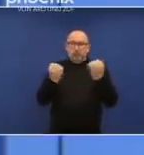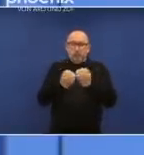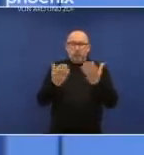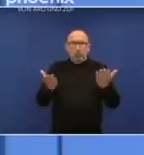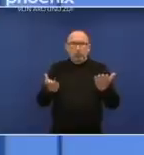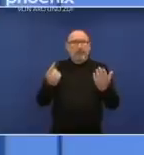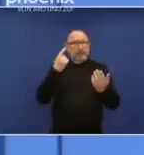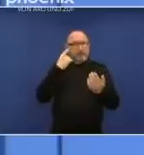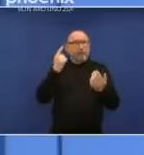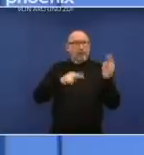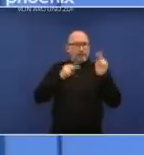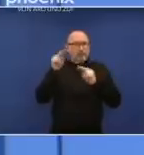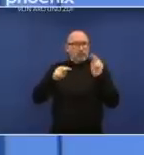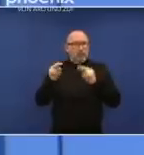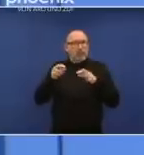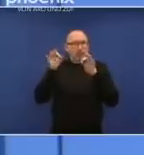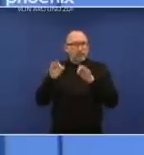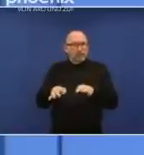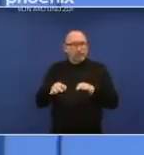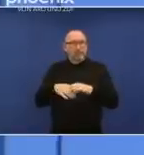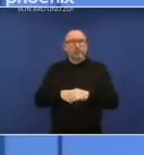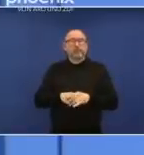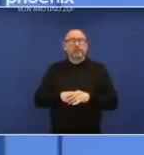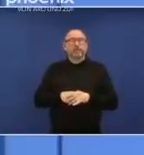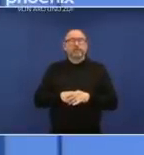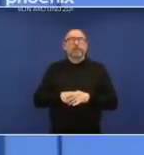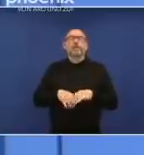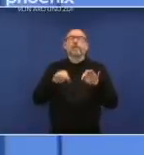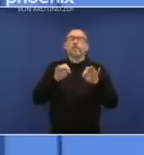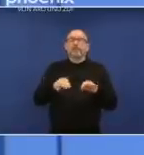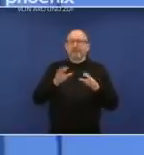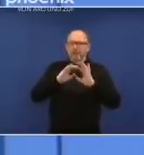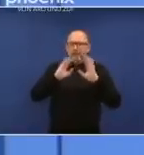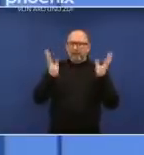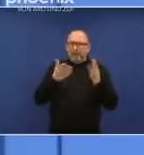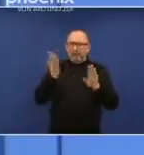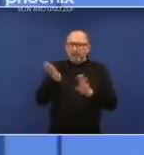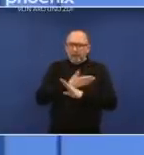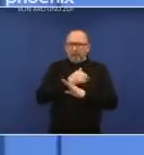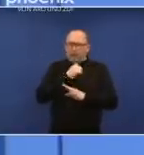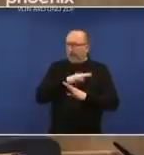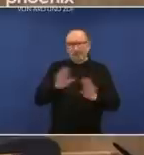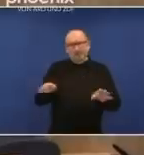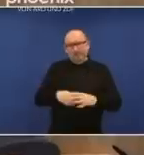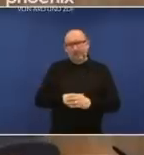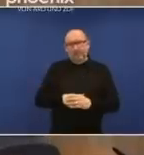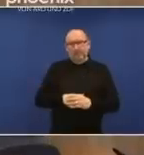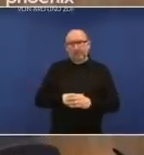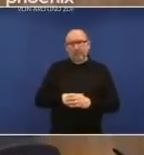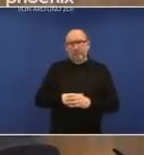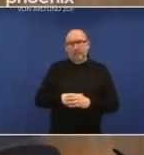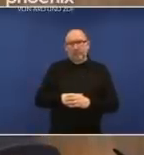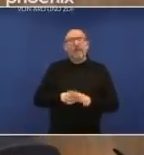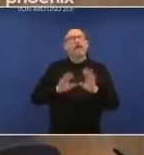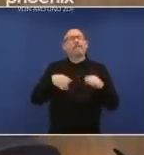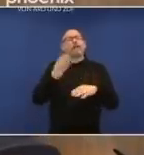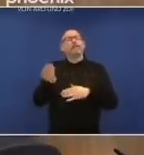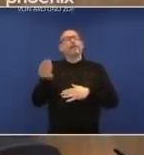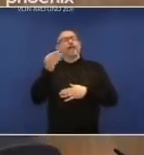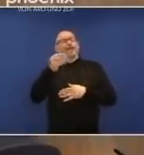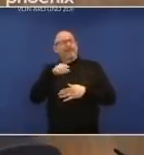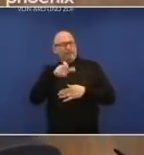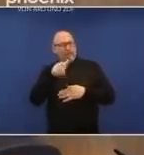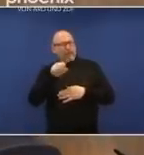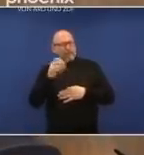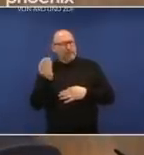diesen Meinungsverschiedenheit darüber, dass da die Pandemie vorbei war, ist ja mitnichten der Fall. Wenn ich nur einmal ergänzen darf, weil es